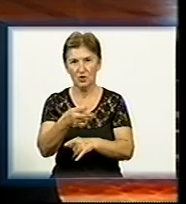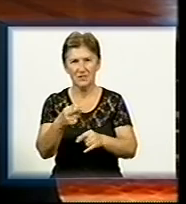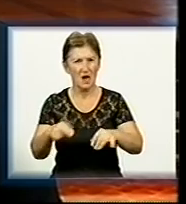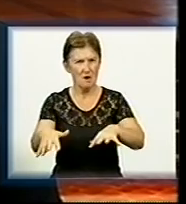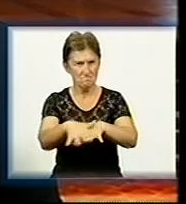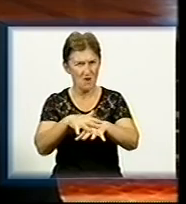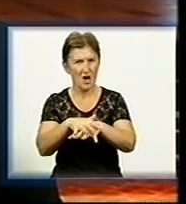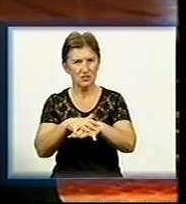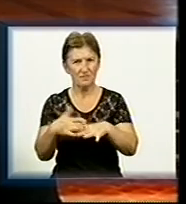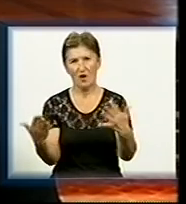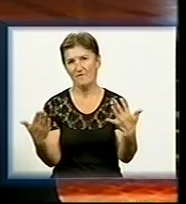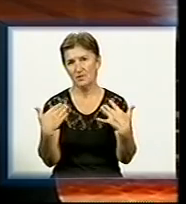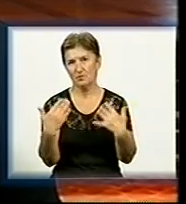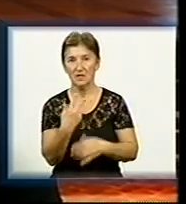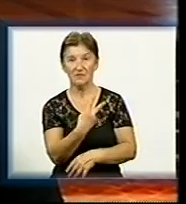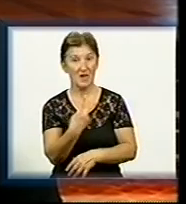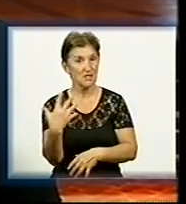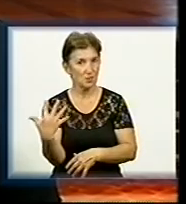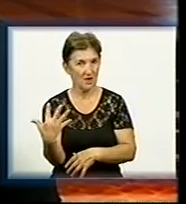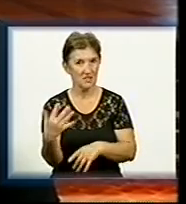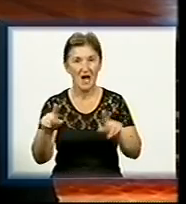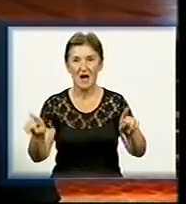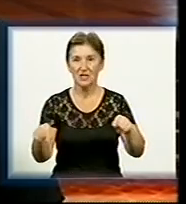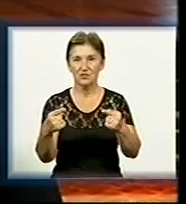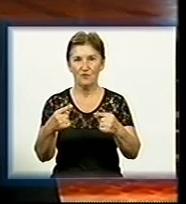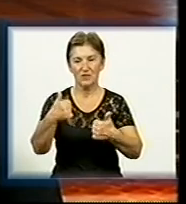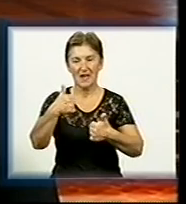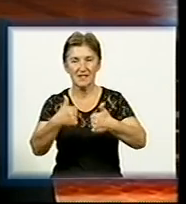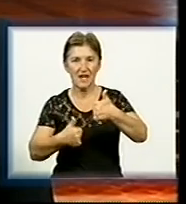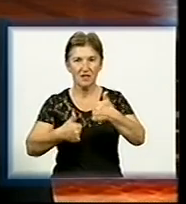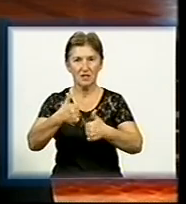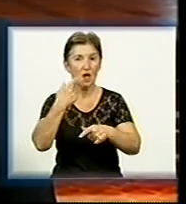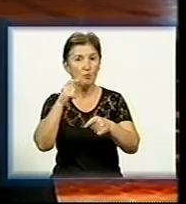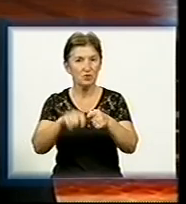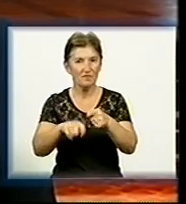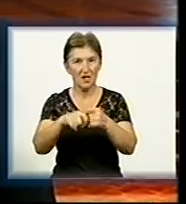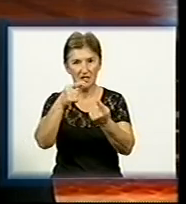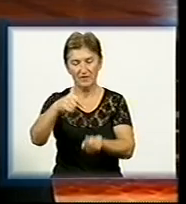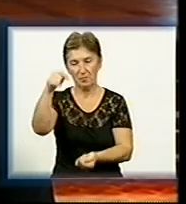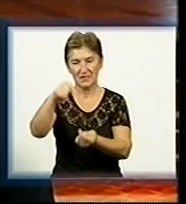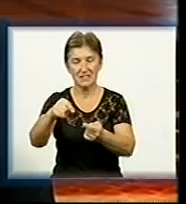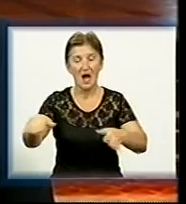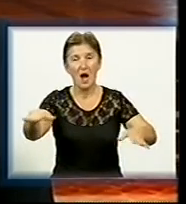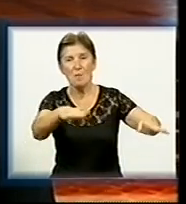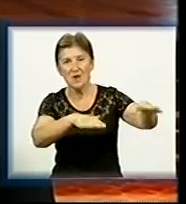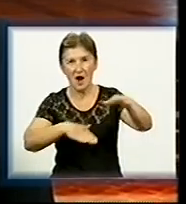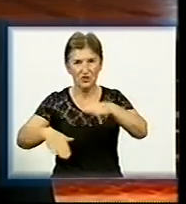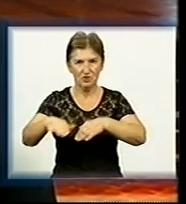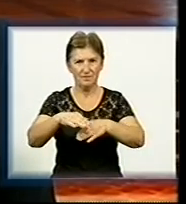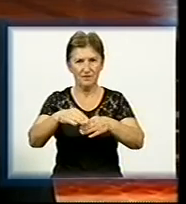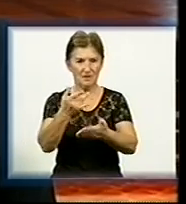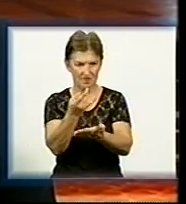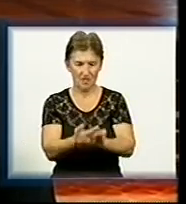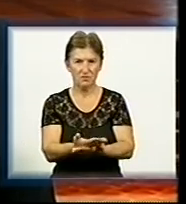масового відпочинку нарахували 25. Створюючи рейтинг, надзвичайники перевіряли відповідність пляжів до вимог українського законодавства